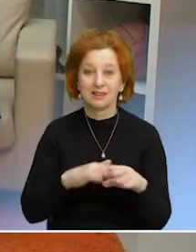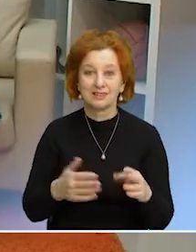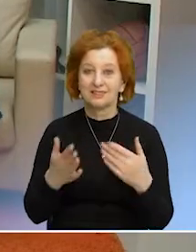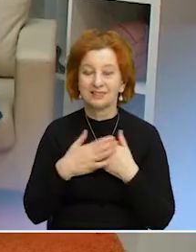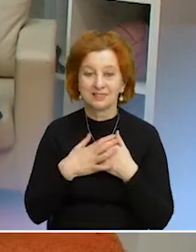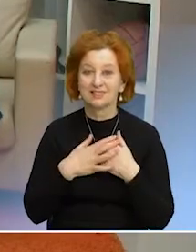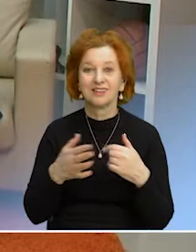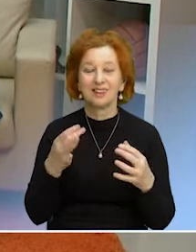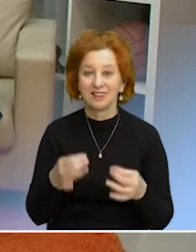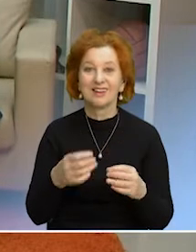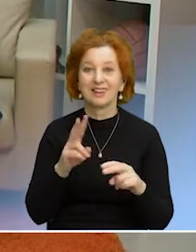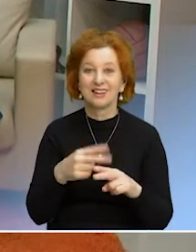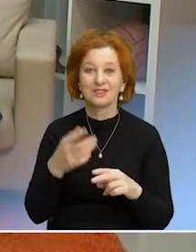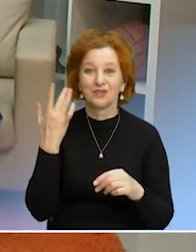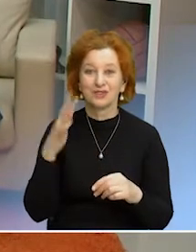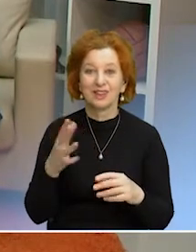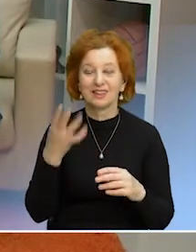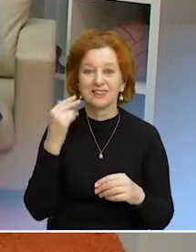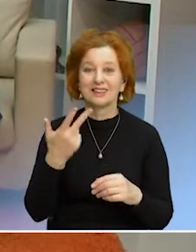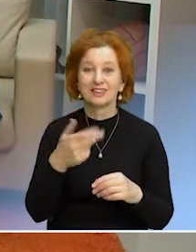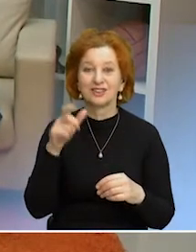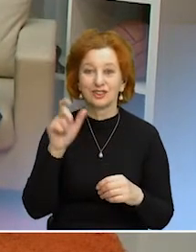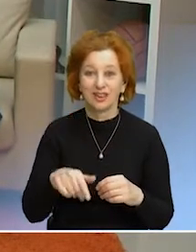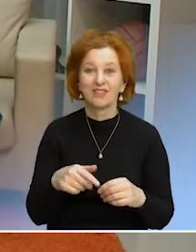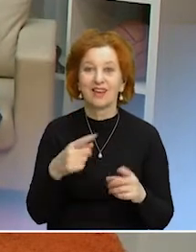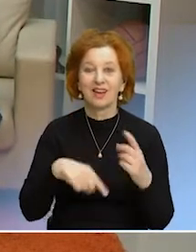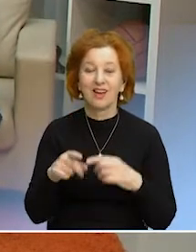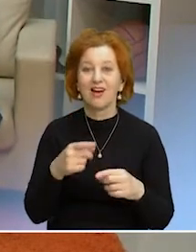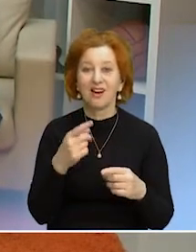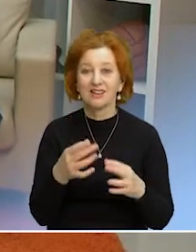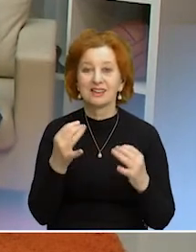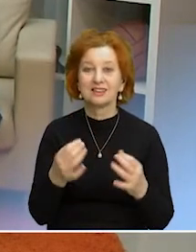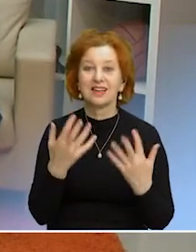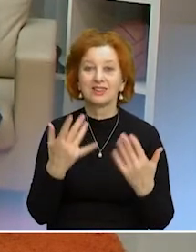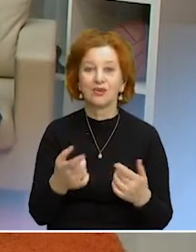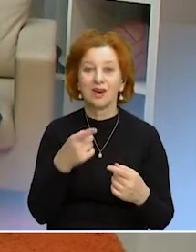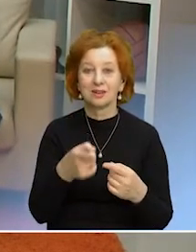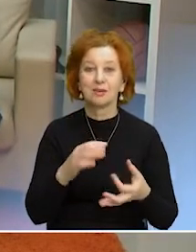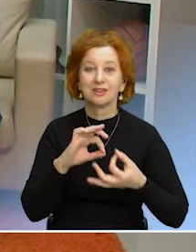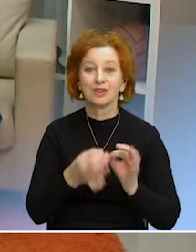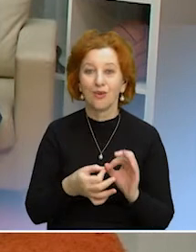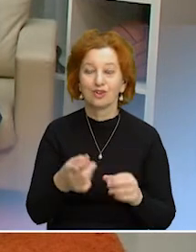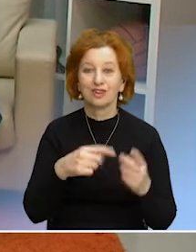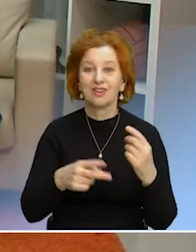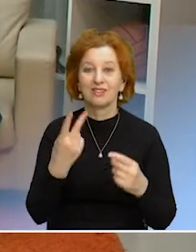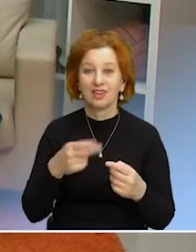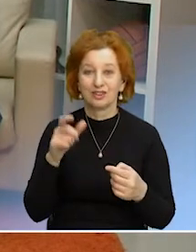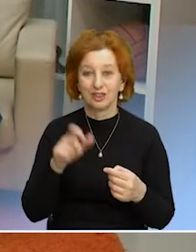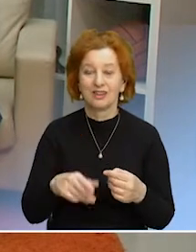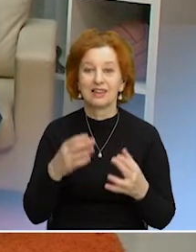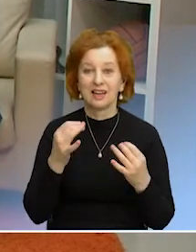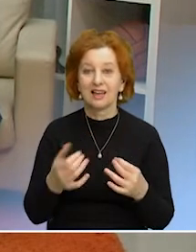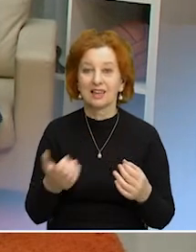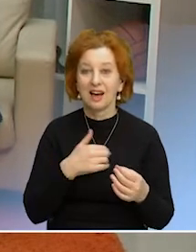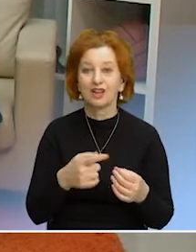пожалуйста, да. Сейчас стало чуть-чуть стыдно. Хорошо, хорошо, три человека. Оксан, тогда я у тебя не спрашиваю, насколько тебе сложно или легко войти в рот. А спросите